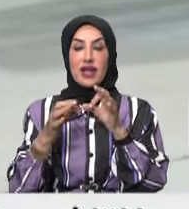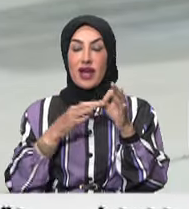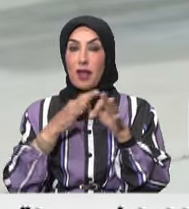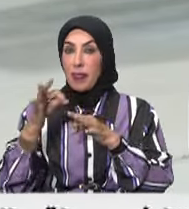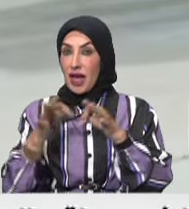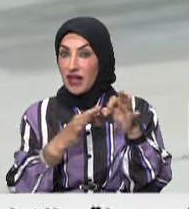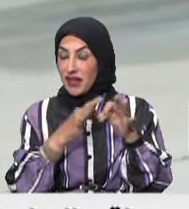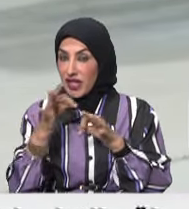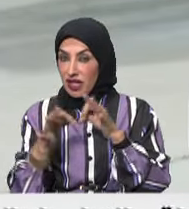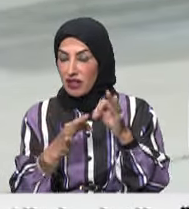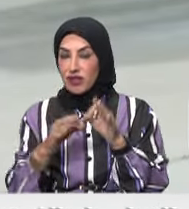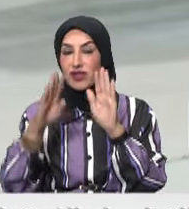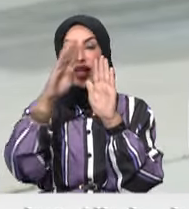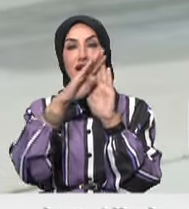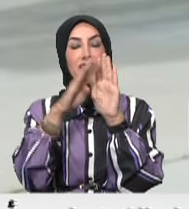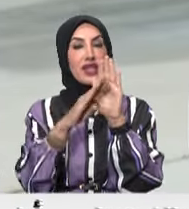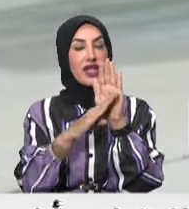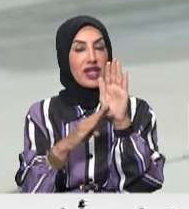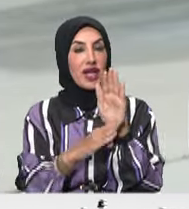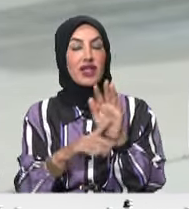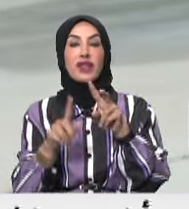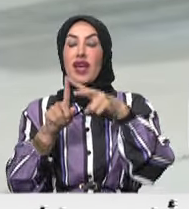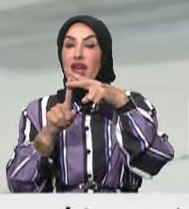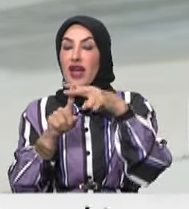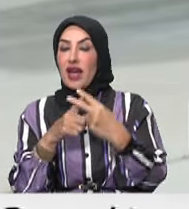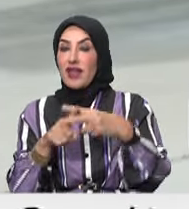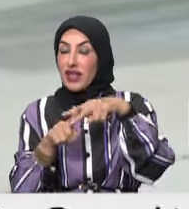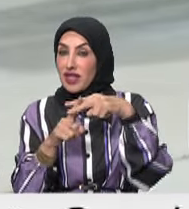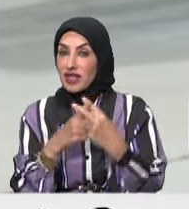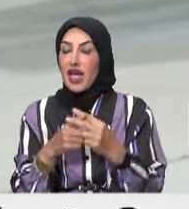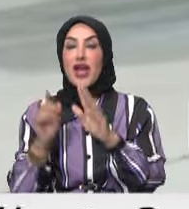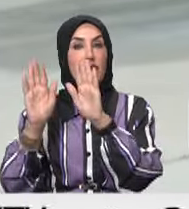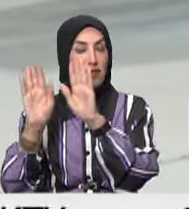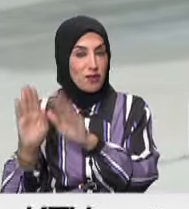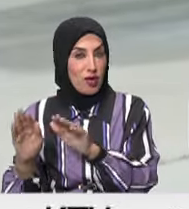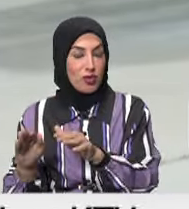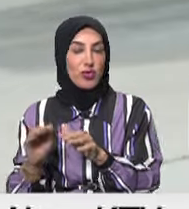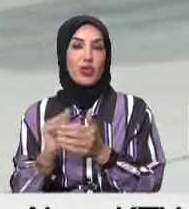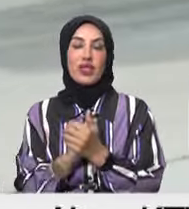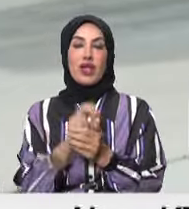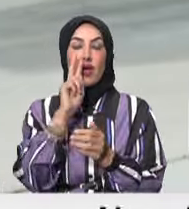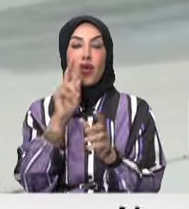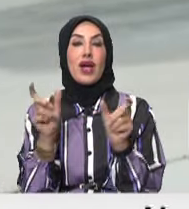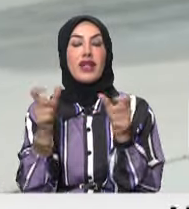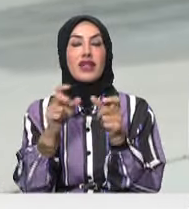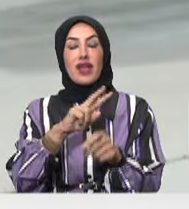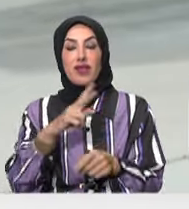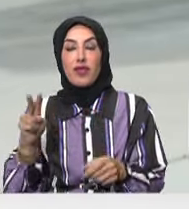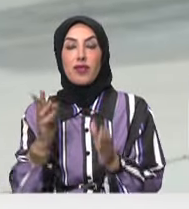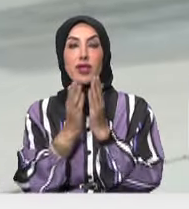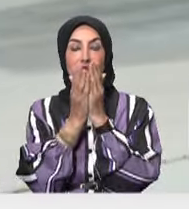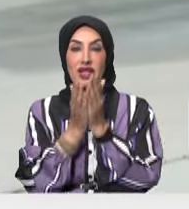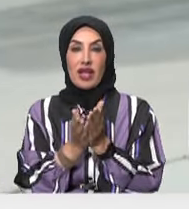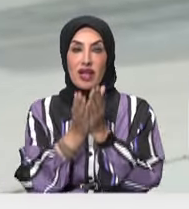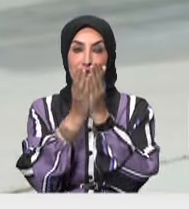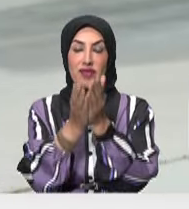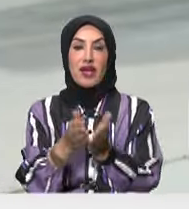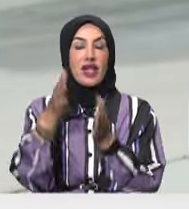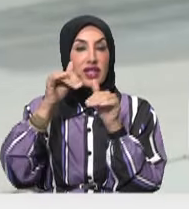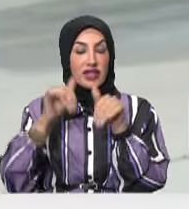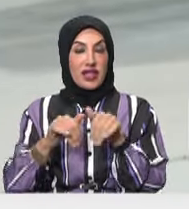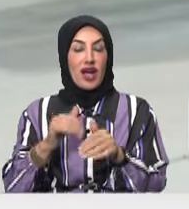على وضع خطط للصيانه سواء كانت صيانه دوريه وايضا الصيانه الطارئه لمختلف القطع البحريه ان كانت عندنا داخل